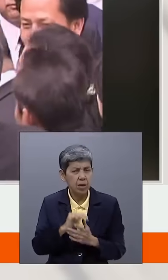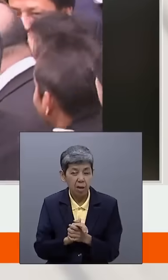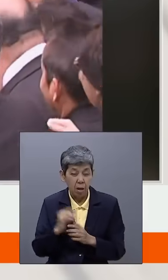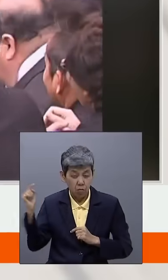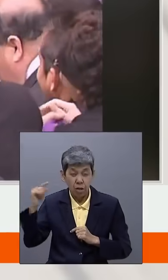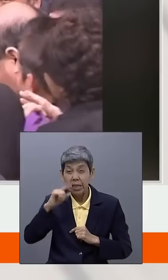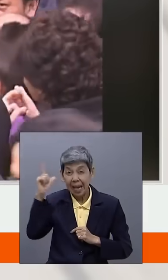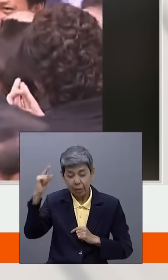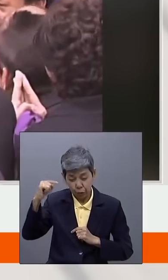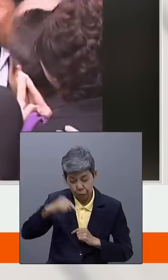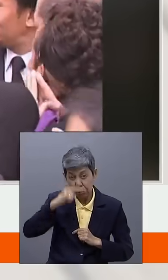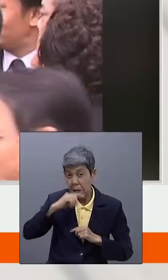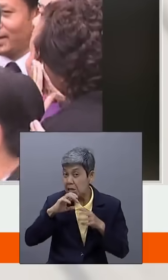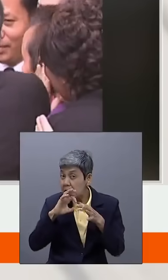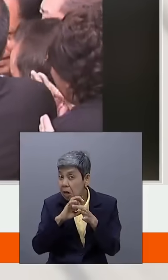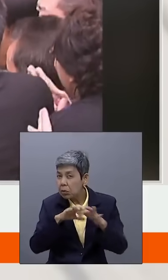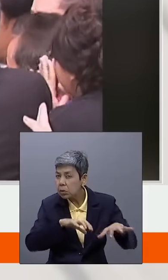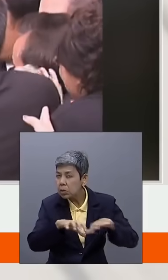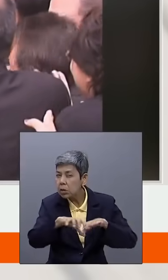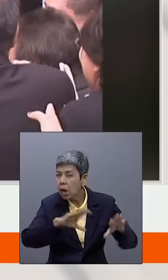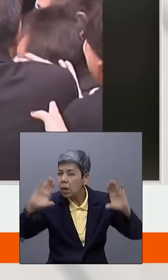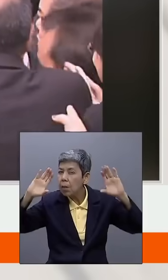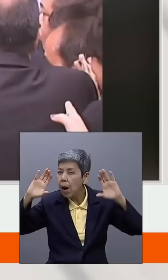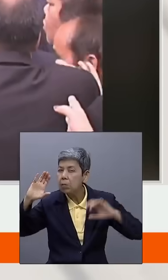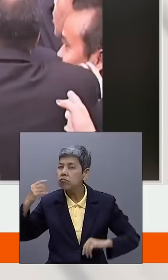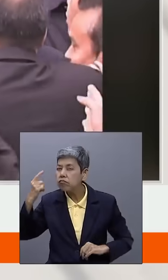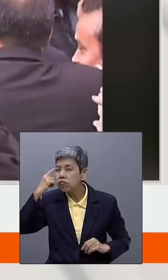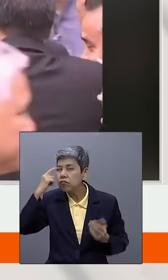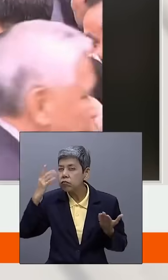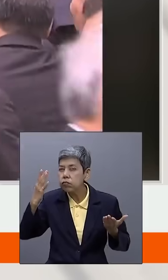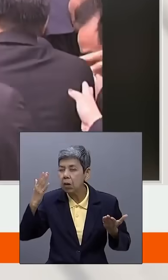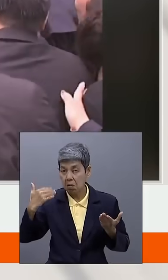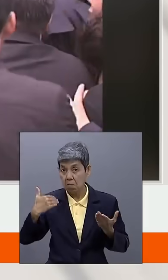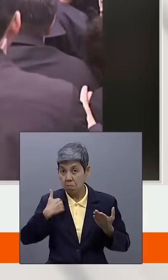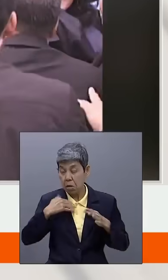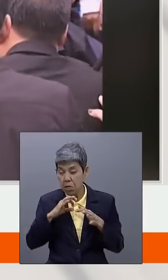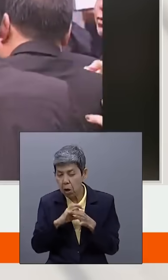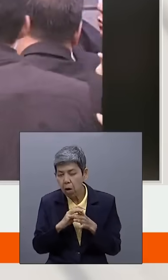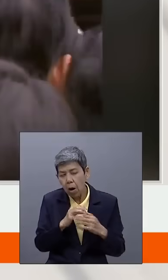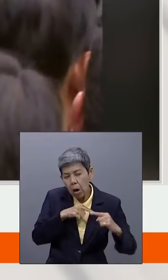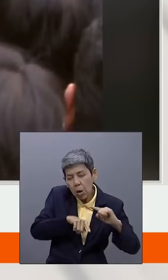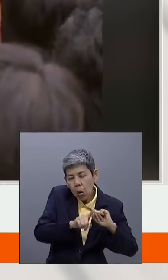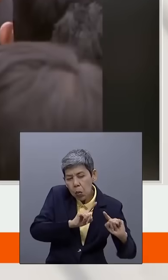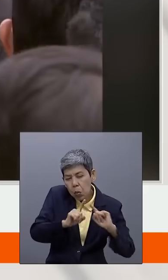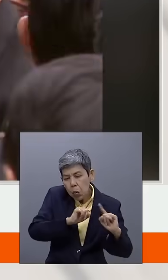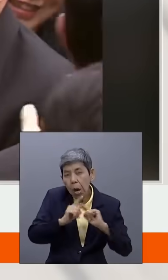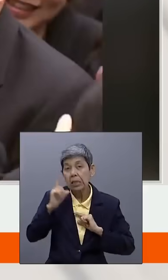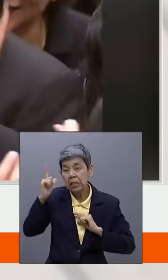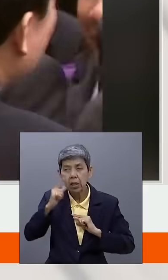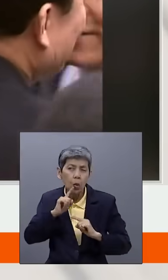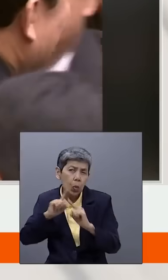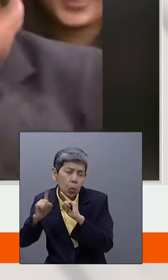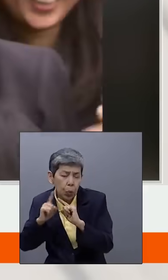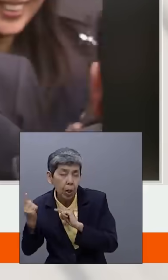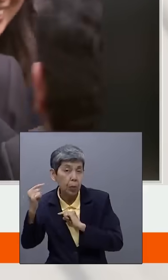ในครั้งนี้เนี่ยมันจะมีผลต่อการจัดรูปรัฐบาลหลังจากนี้ด้วยหรือเปล่าหรือมันเป็นดีลอะไรบางอย่างเพื่อให้คุณทักษิณได้กลับบ้านก่